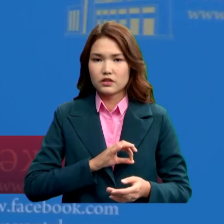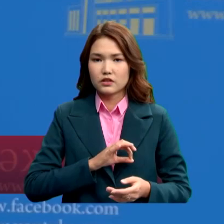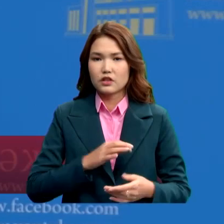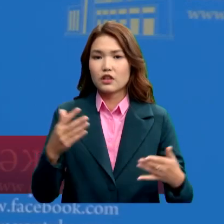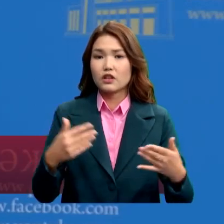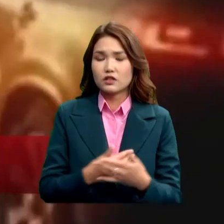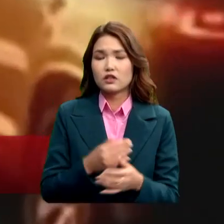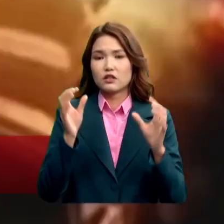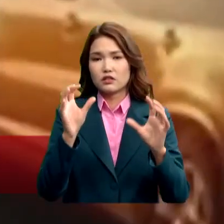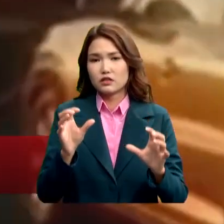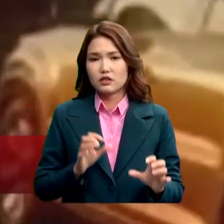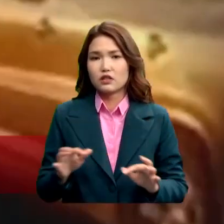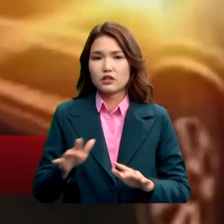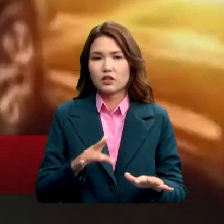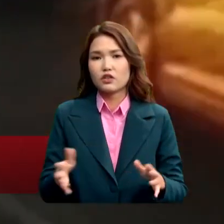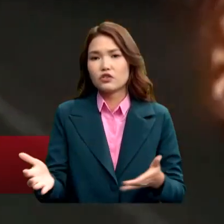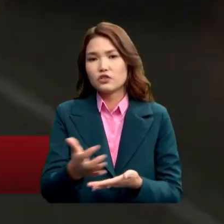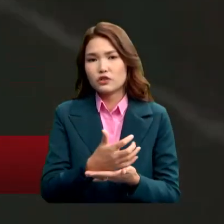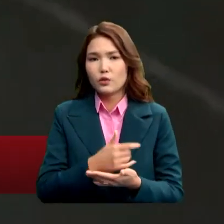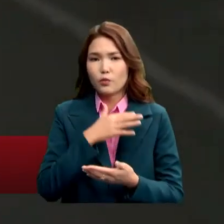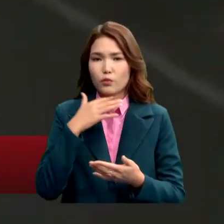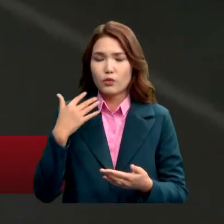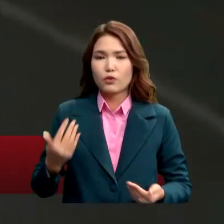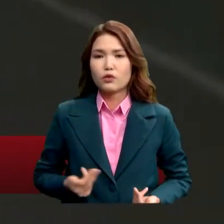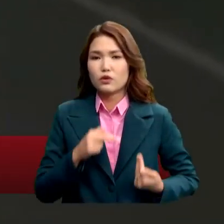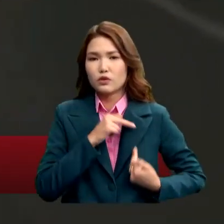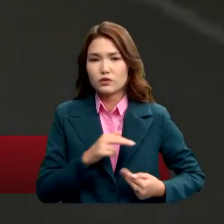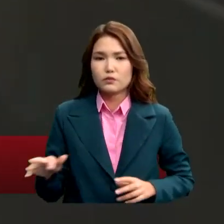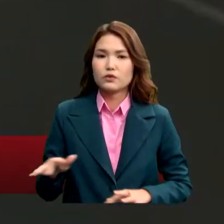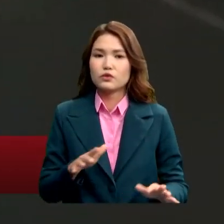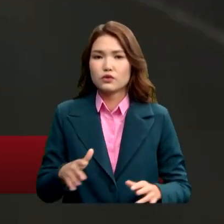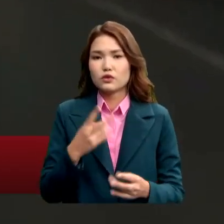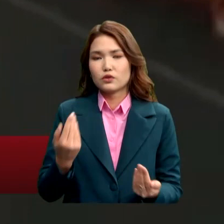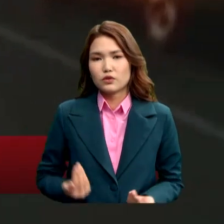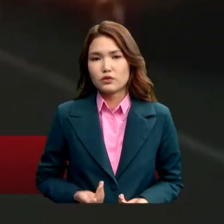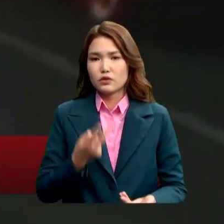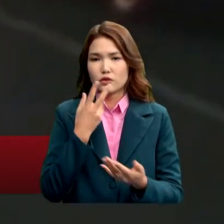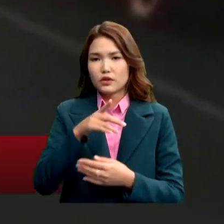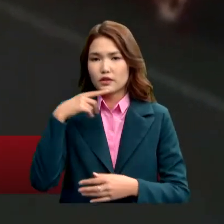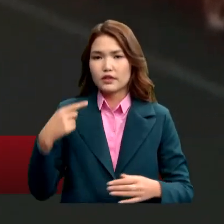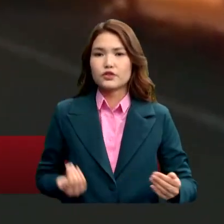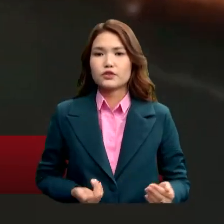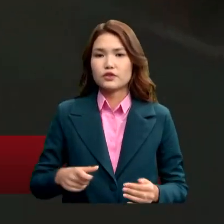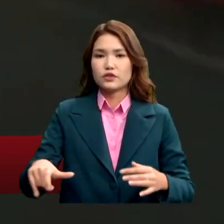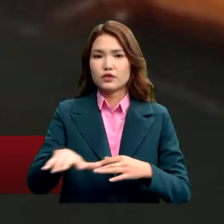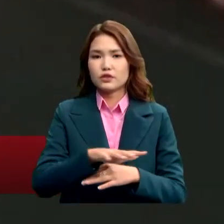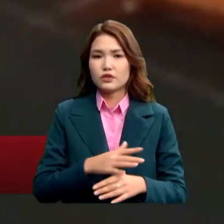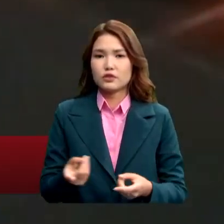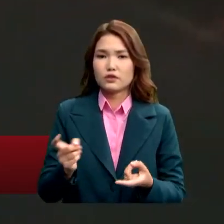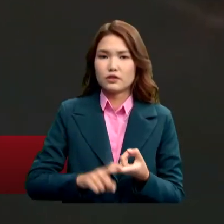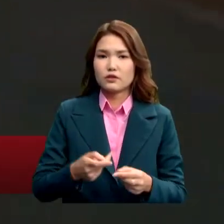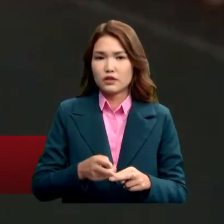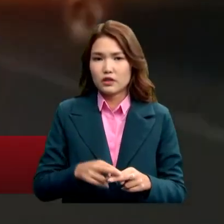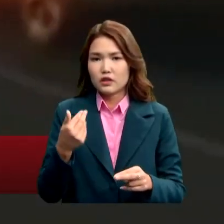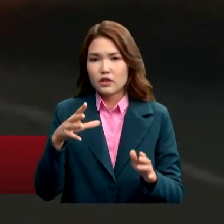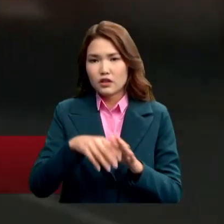айтпағы елге ағылған ресейліктерді қазақстандықтар жұмыс істегісі келмейтін, онсыз да сырттан келушілер еңбек ететін салаларға жібермек. Яғни,